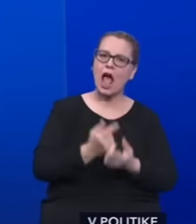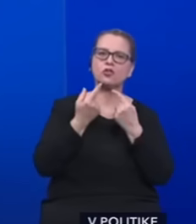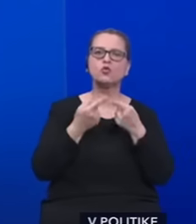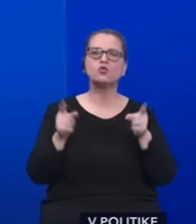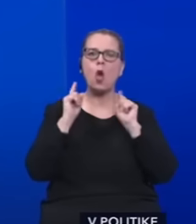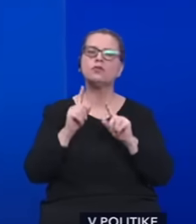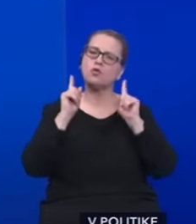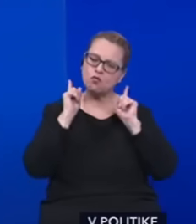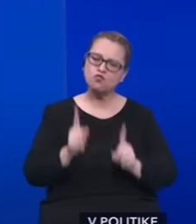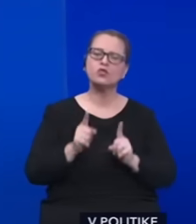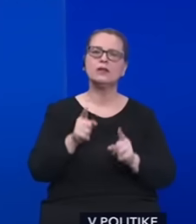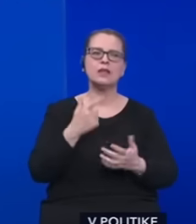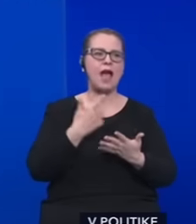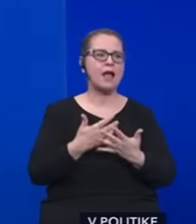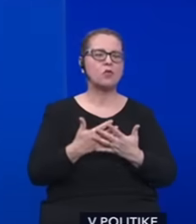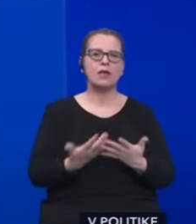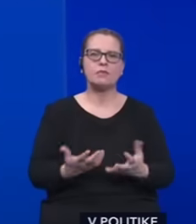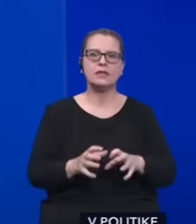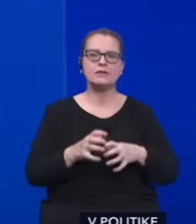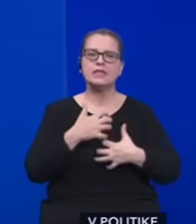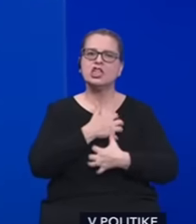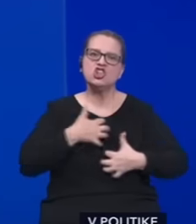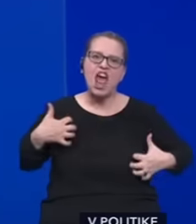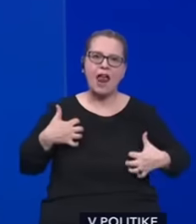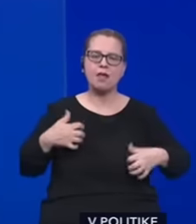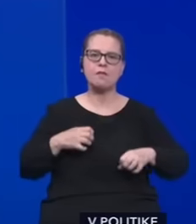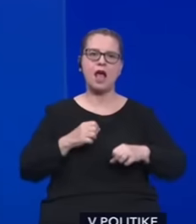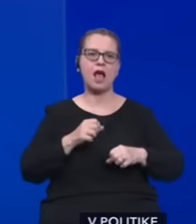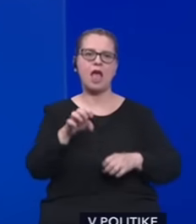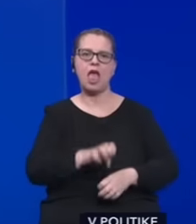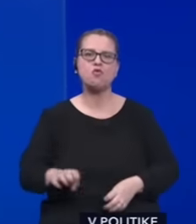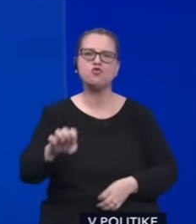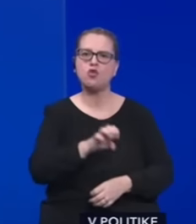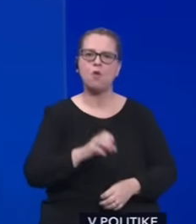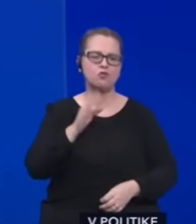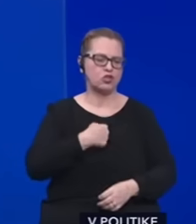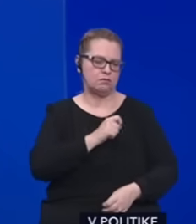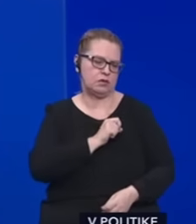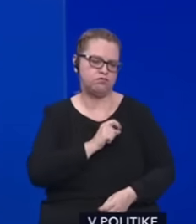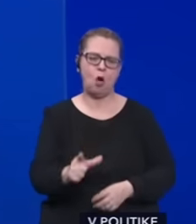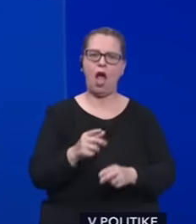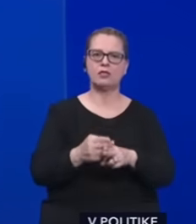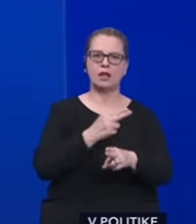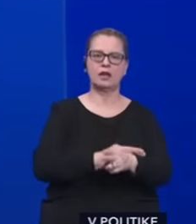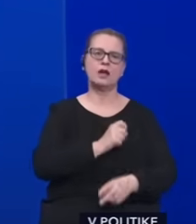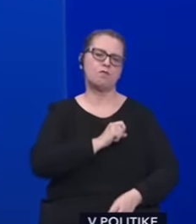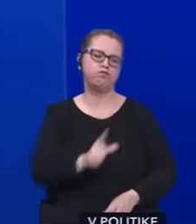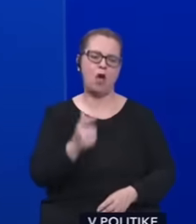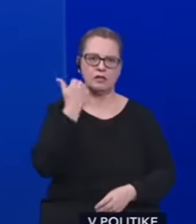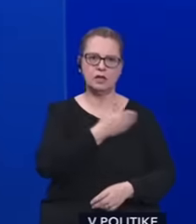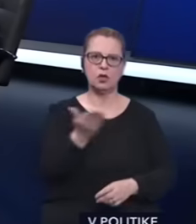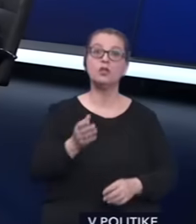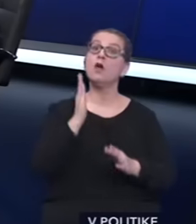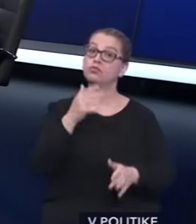byť naspäť taký ten tiger tej Európy. Musíme byť bohatá krajina, musíme mať bohatých ľudí, a keď bude bohatá krajina, tak bude